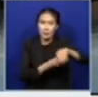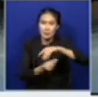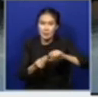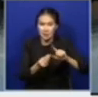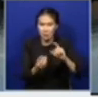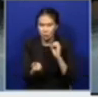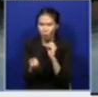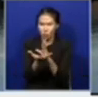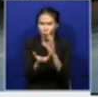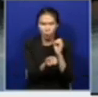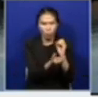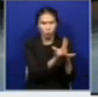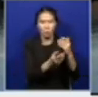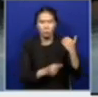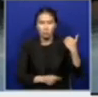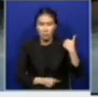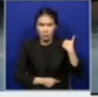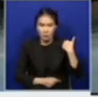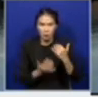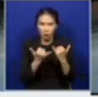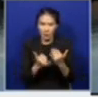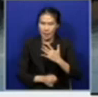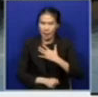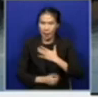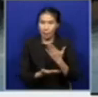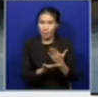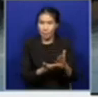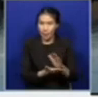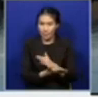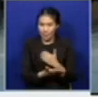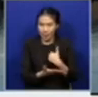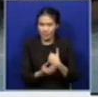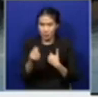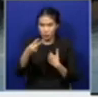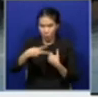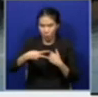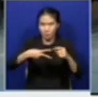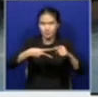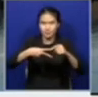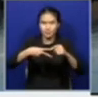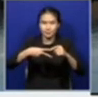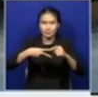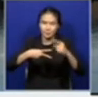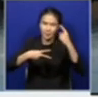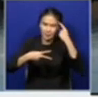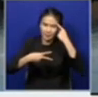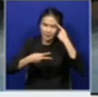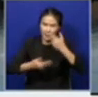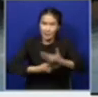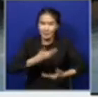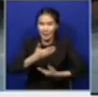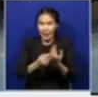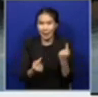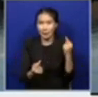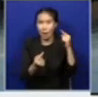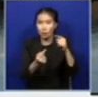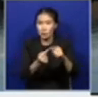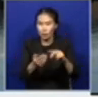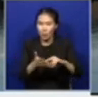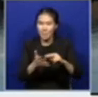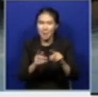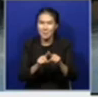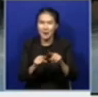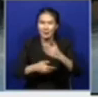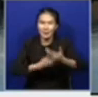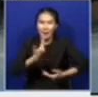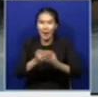ค่ะมีกฎเกณฑ์ที่ครอบคลุมในหลายเรื่องค่ะไม่ใช่เฉพาะเรื่องการส่งออกสินค้าแต่รวมถึงทุกเรื่องที่เกี่ยวกับการค้า